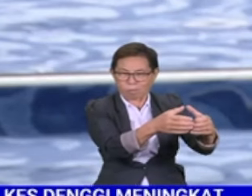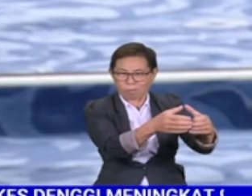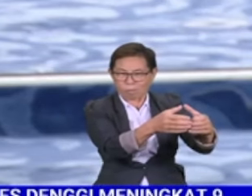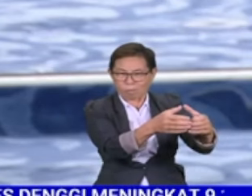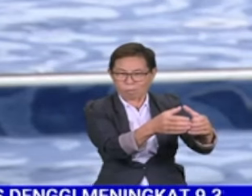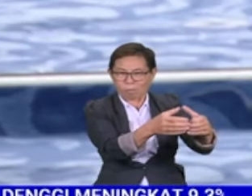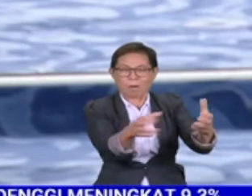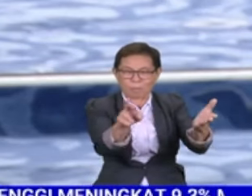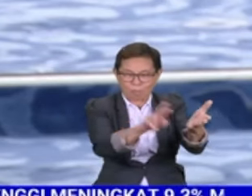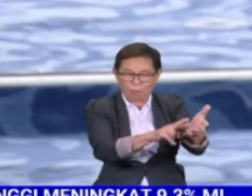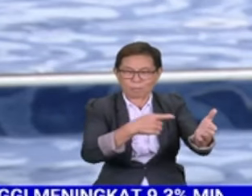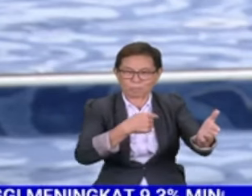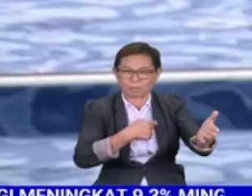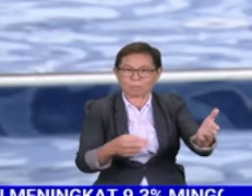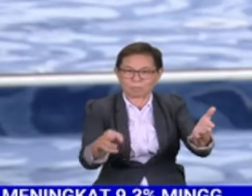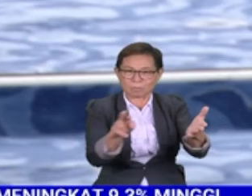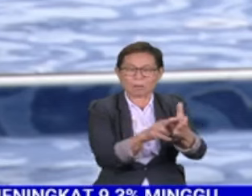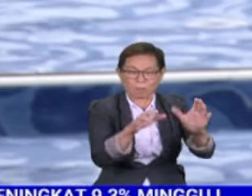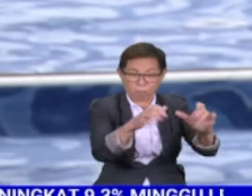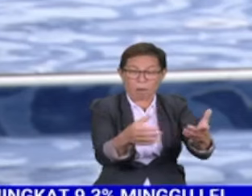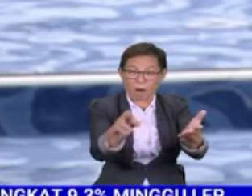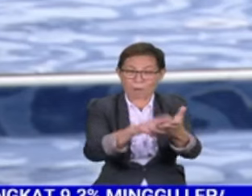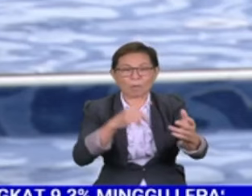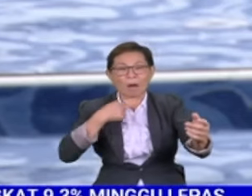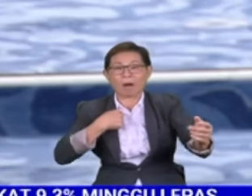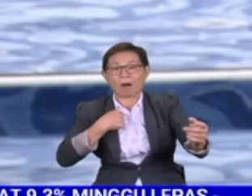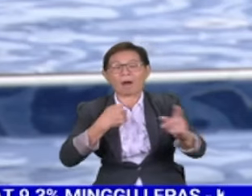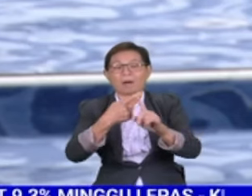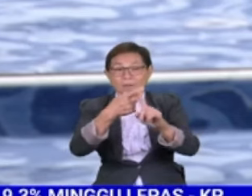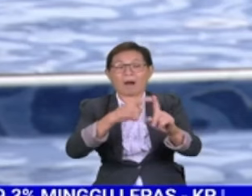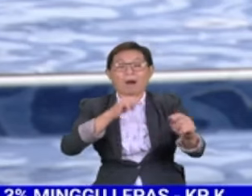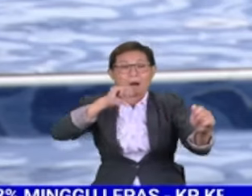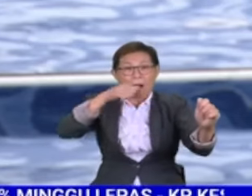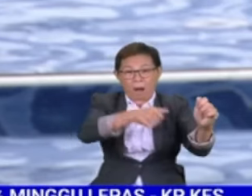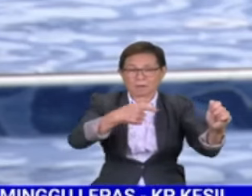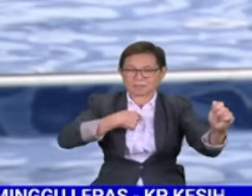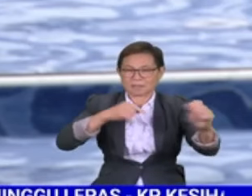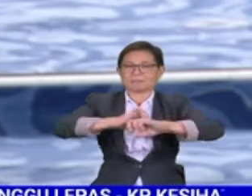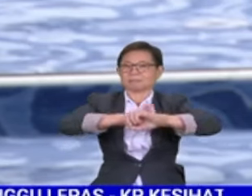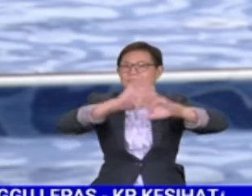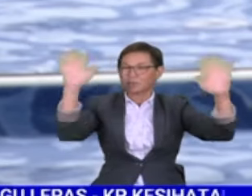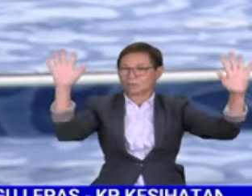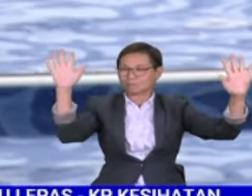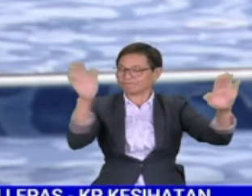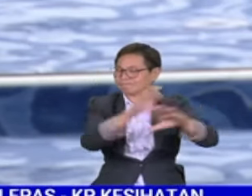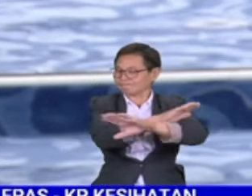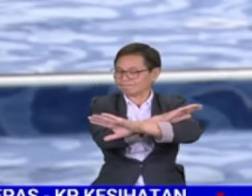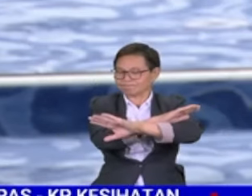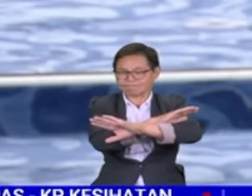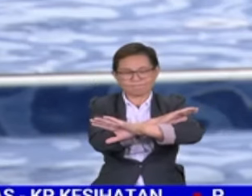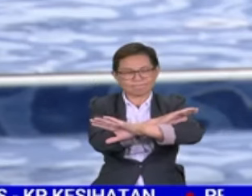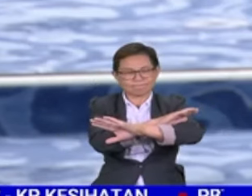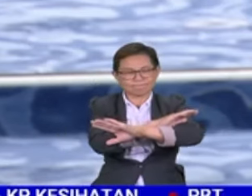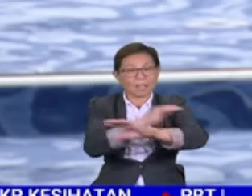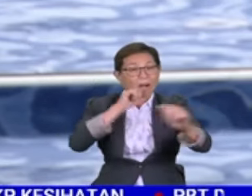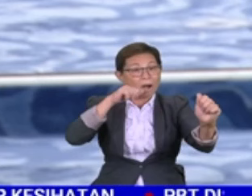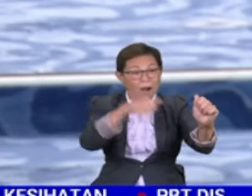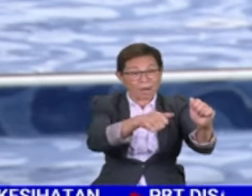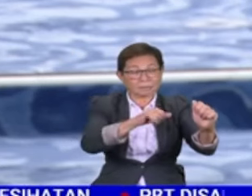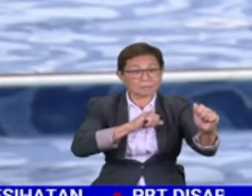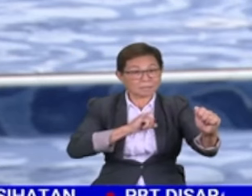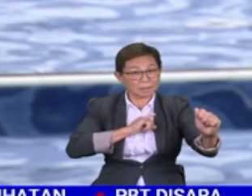melapor kepada saya bahawa arahan daripada saya itu jelas. Jangan